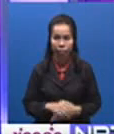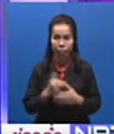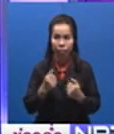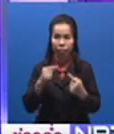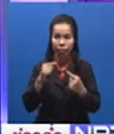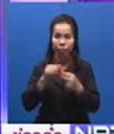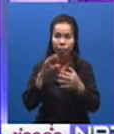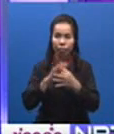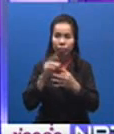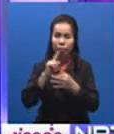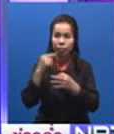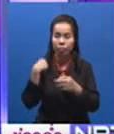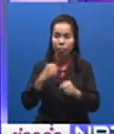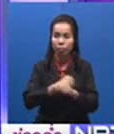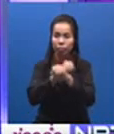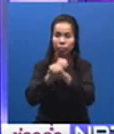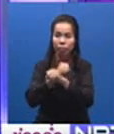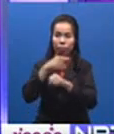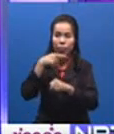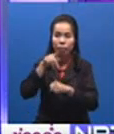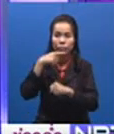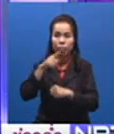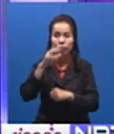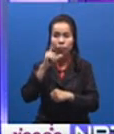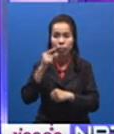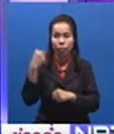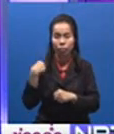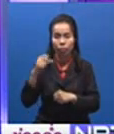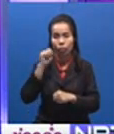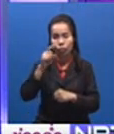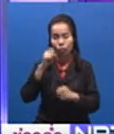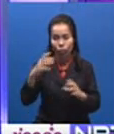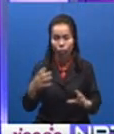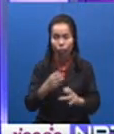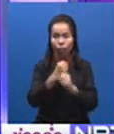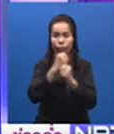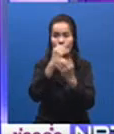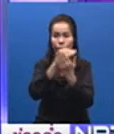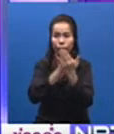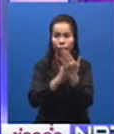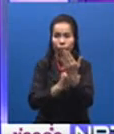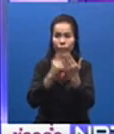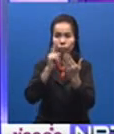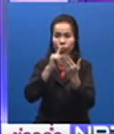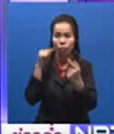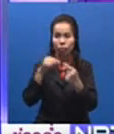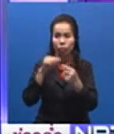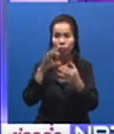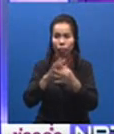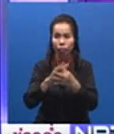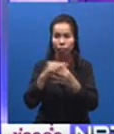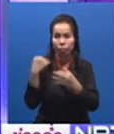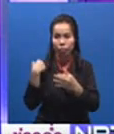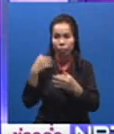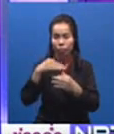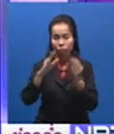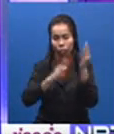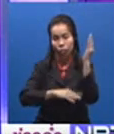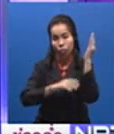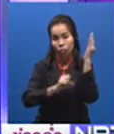ทางด้านสำนักงานป้องกันและปราบปรามการทุจริตในภาครัฐก็เร่งสรุปสำนวนการทุจริตปรับปรุงอ่างเก็บน้ำชุมชนทานคีรีจังหวัด